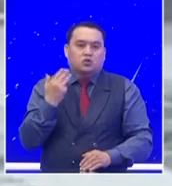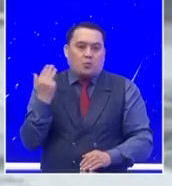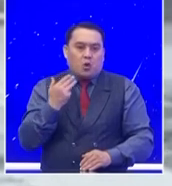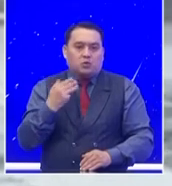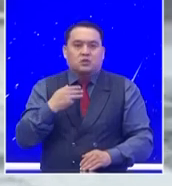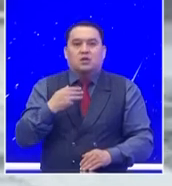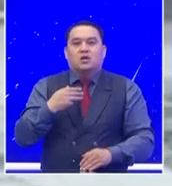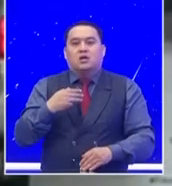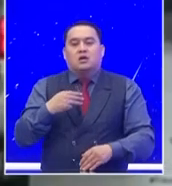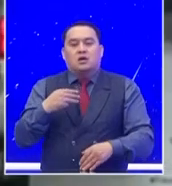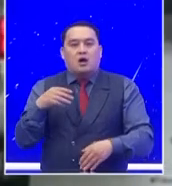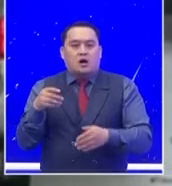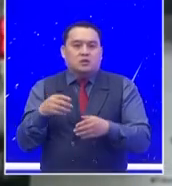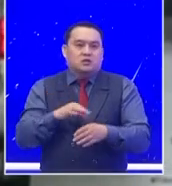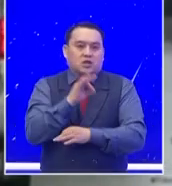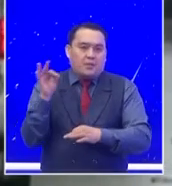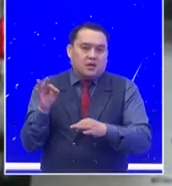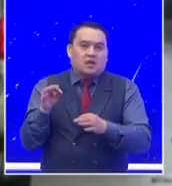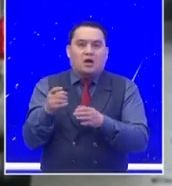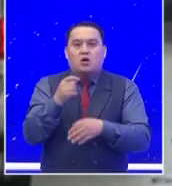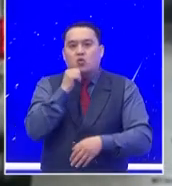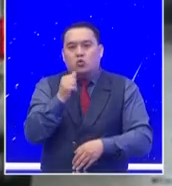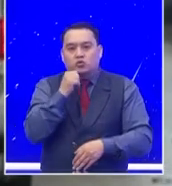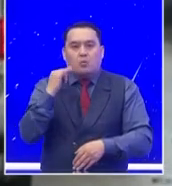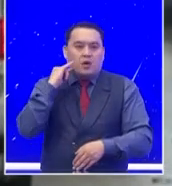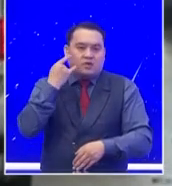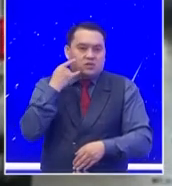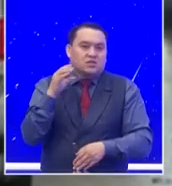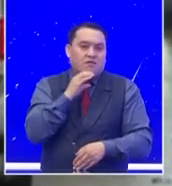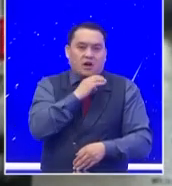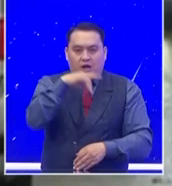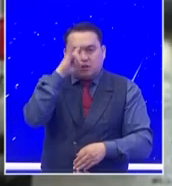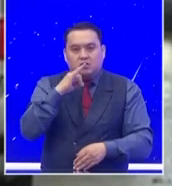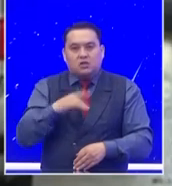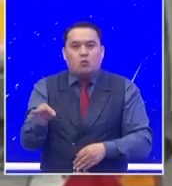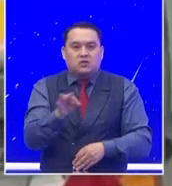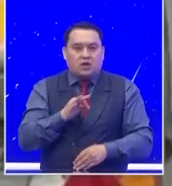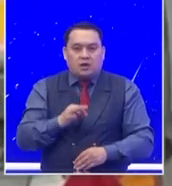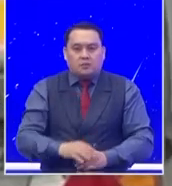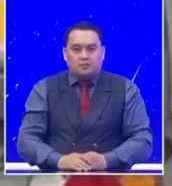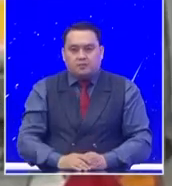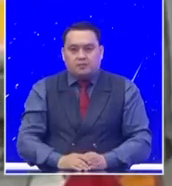западно-казахстанская карагандинская кустанайская павлодарской и северо-казахстанской областях